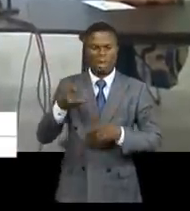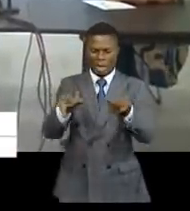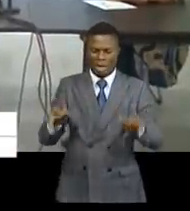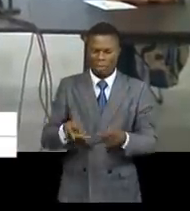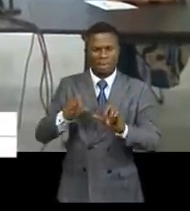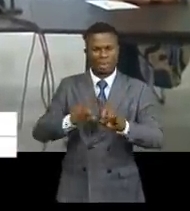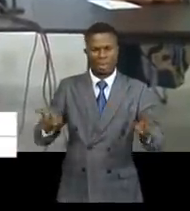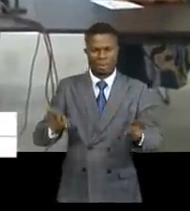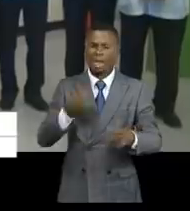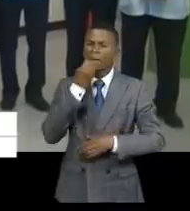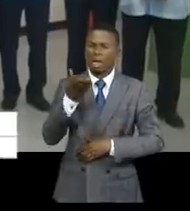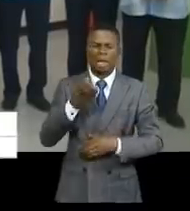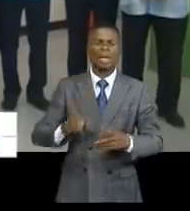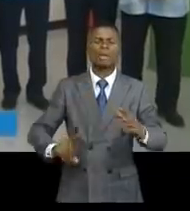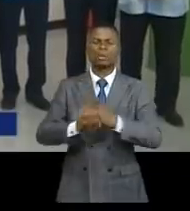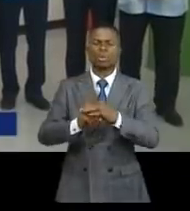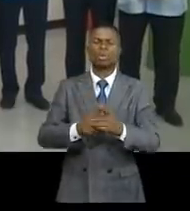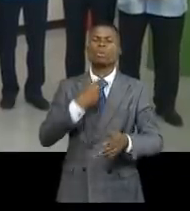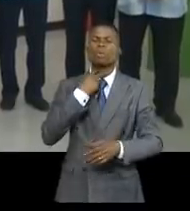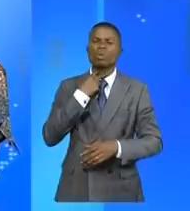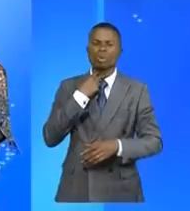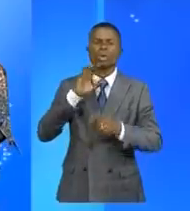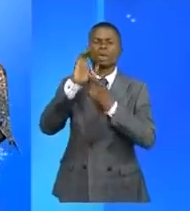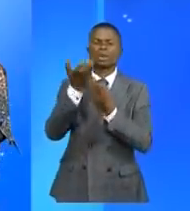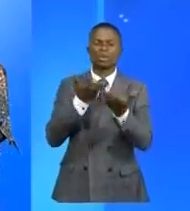exemple qui prouve la difficulté de cet écolier à culturer.